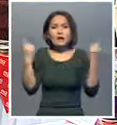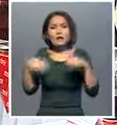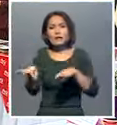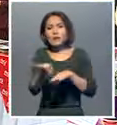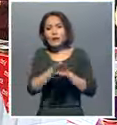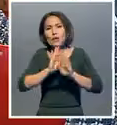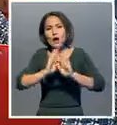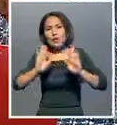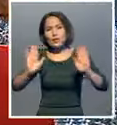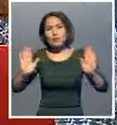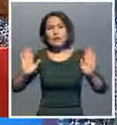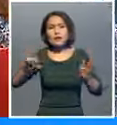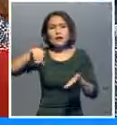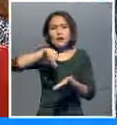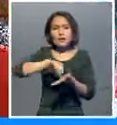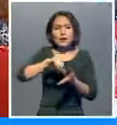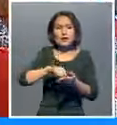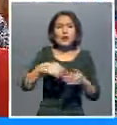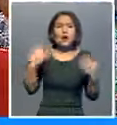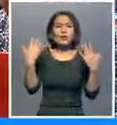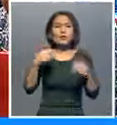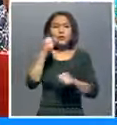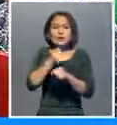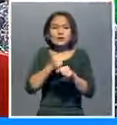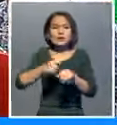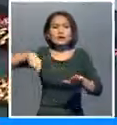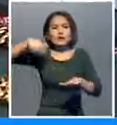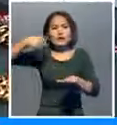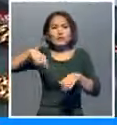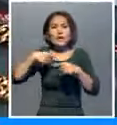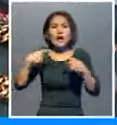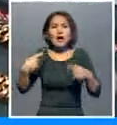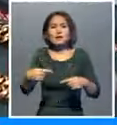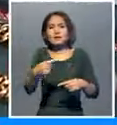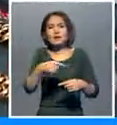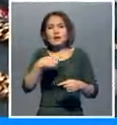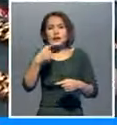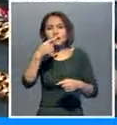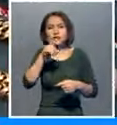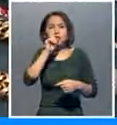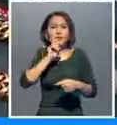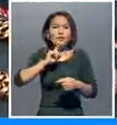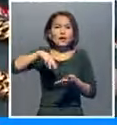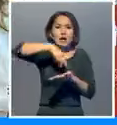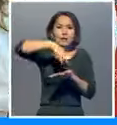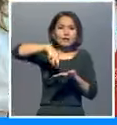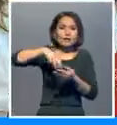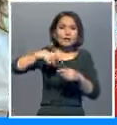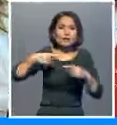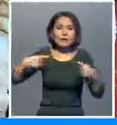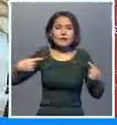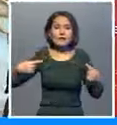көрмеге қойды. Онда қолдан тігілген дорба, әмияндар, дәмді тоқаштар, кептірілген көкөніс, жеміс-жидек, сырға моншақтар бар.